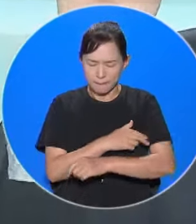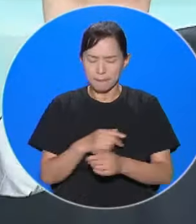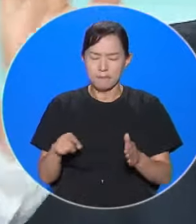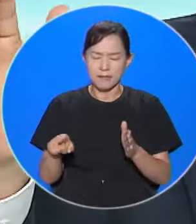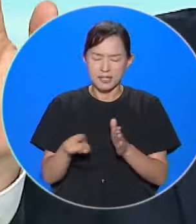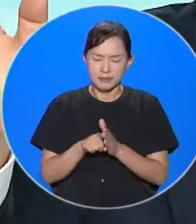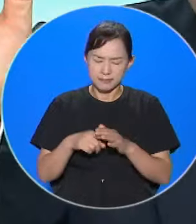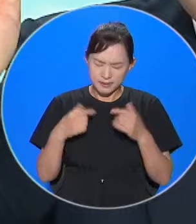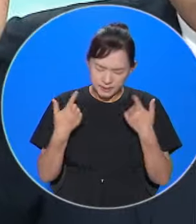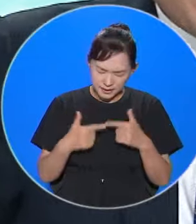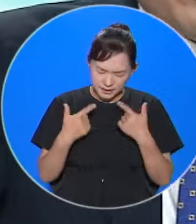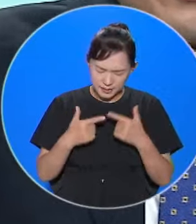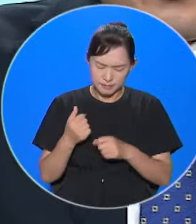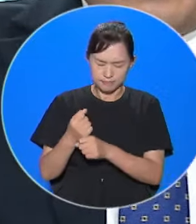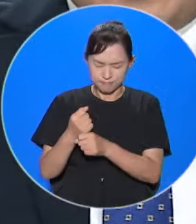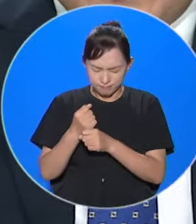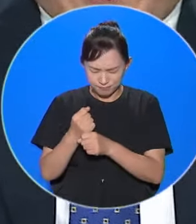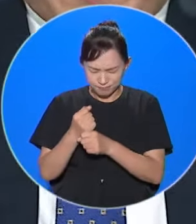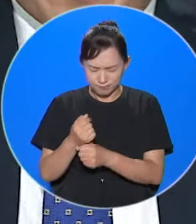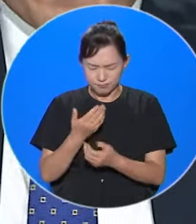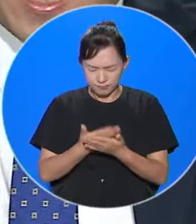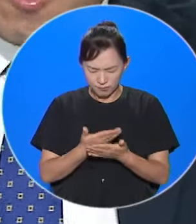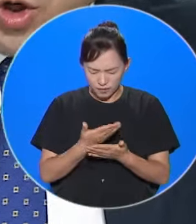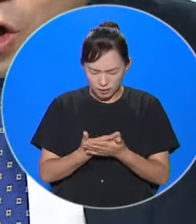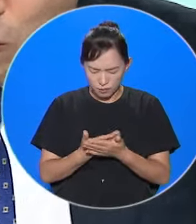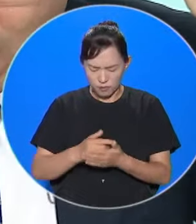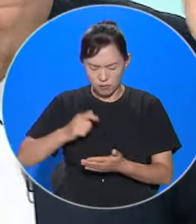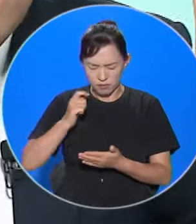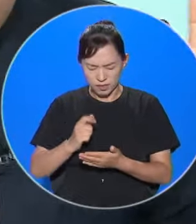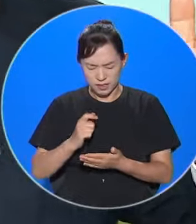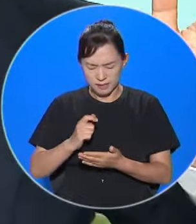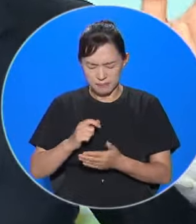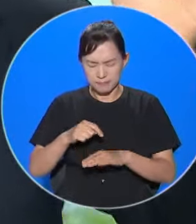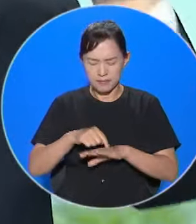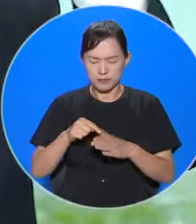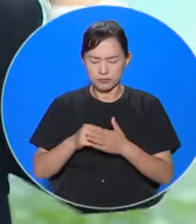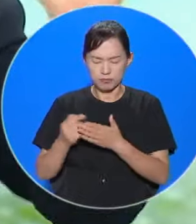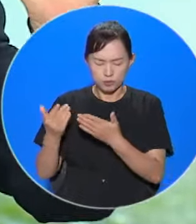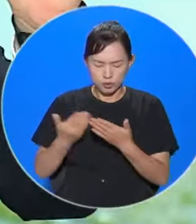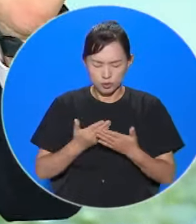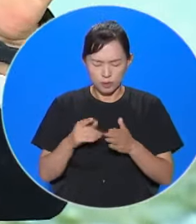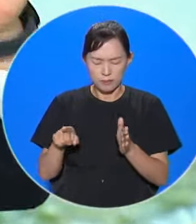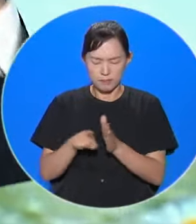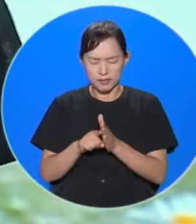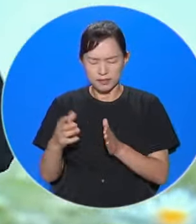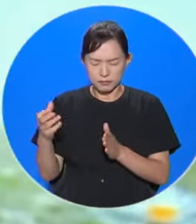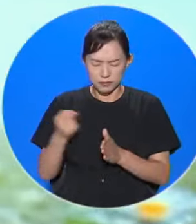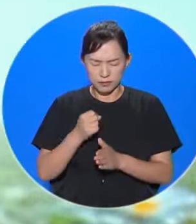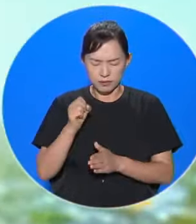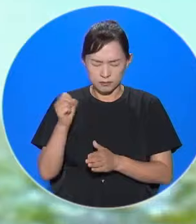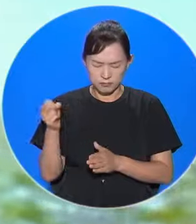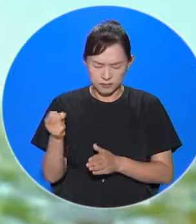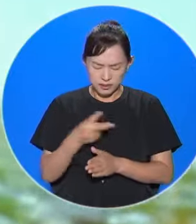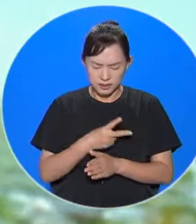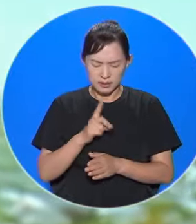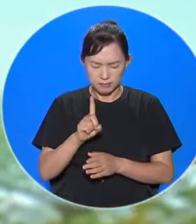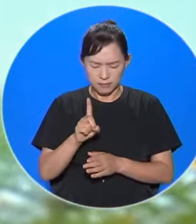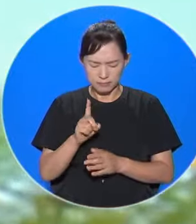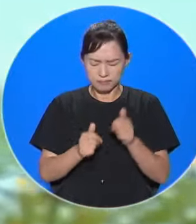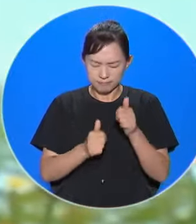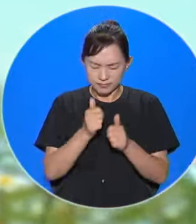믿음 늘 지켜주시고 붙잡아 주셔서 하나님 강하고 견고한 마음 주시고 믿음으로 다시 한번 이제 하나님 시도할